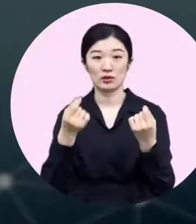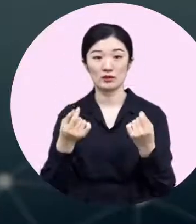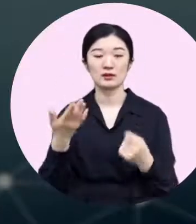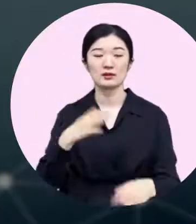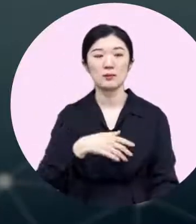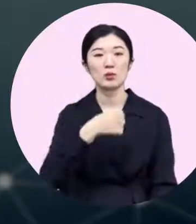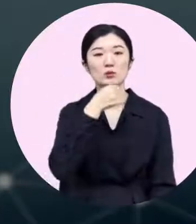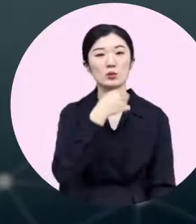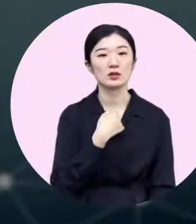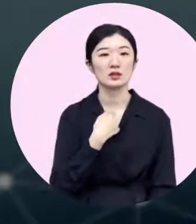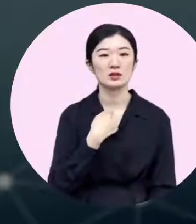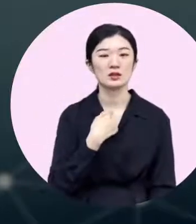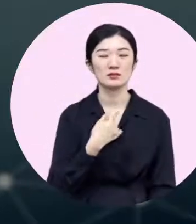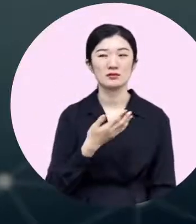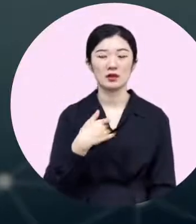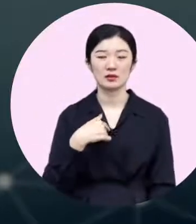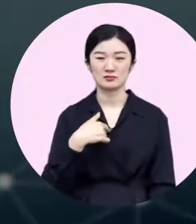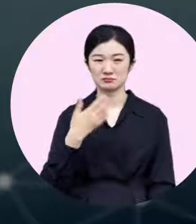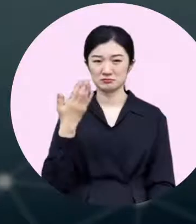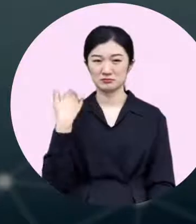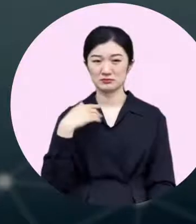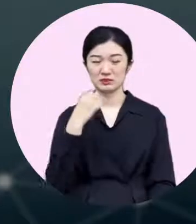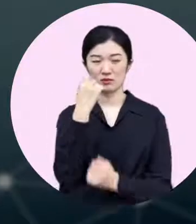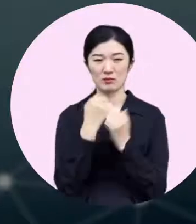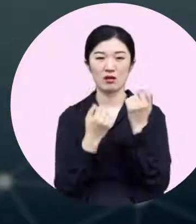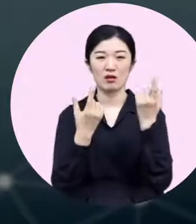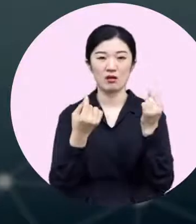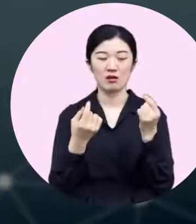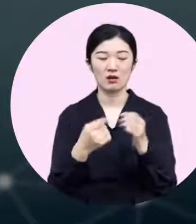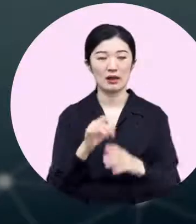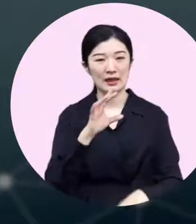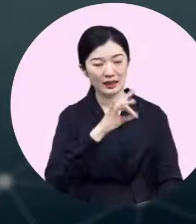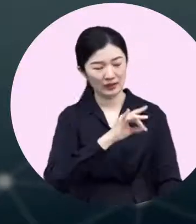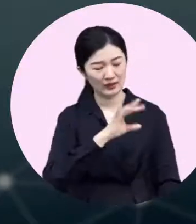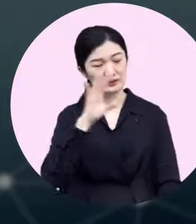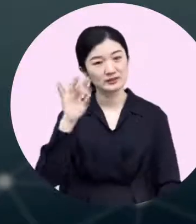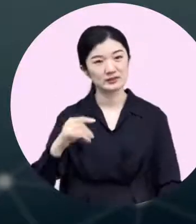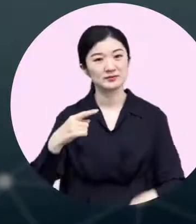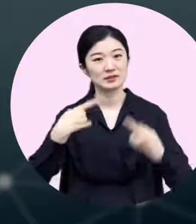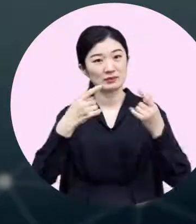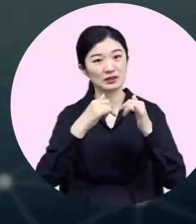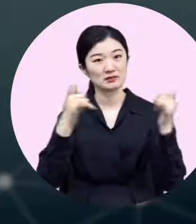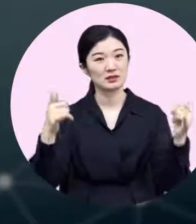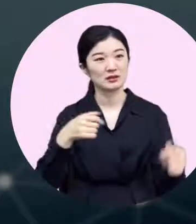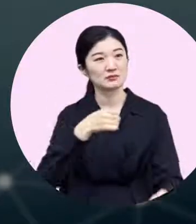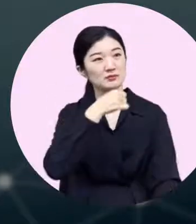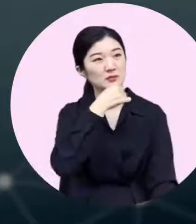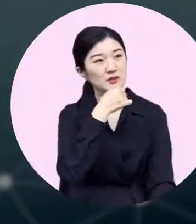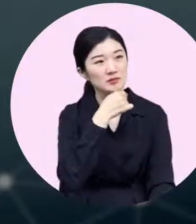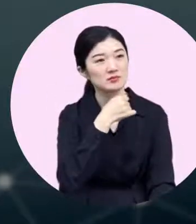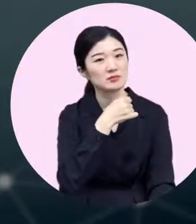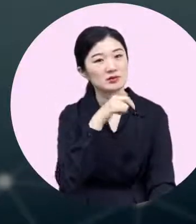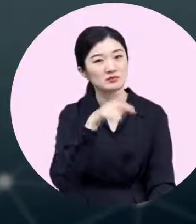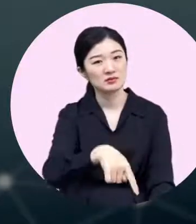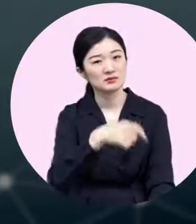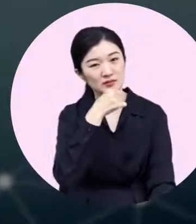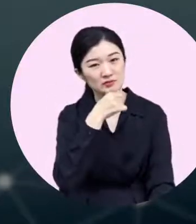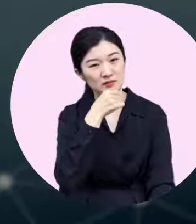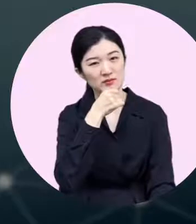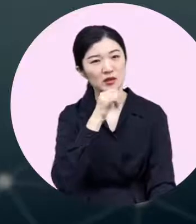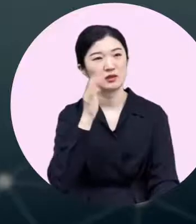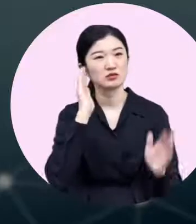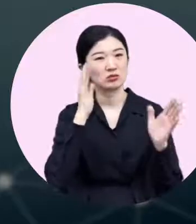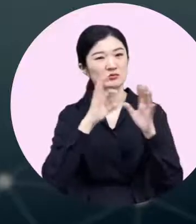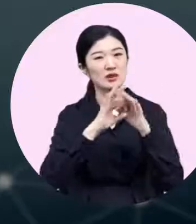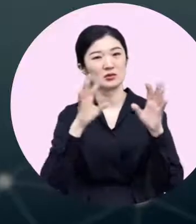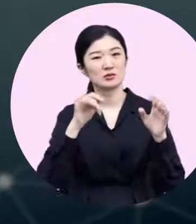따라서 제가 이전 강의에서 말씀드린 것처럼 이 참가자들이 이제 의도치 않게 음소거 해제를 하고 막 이제 수업과 관련